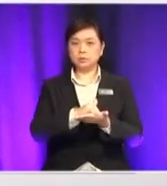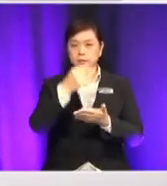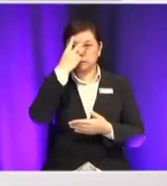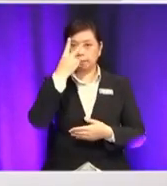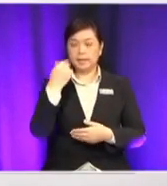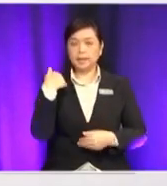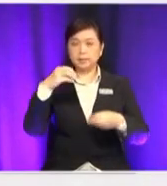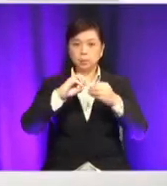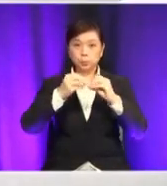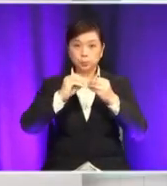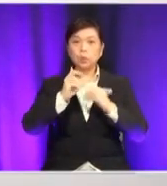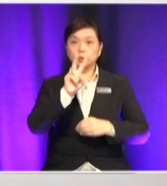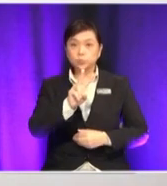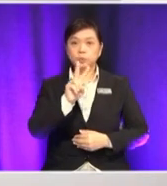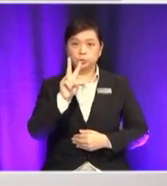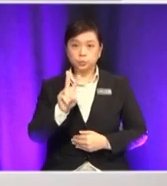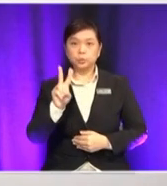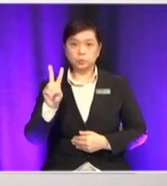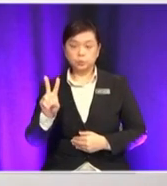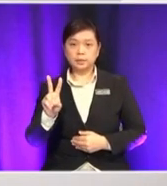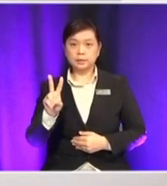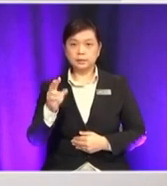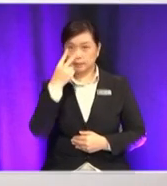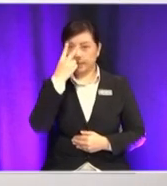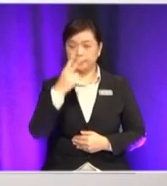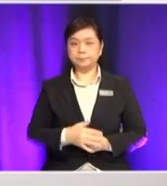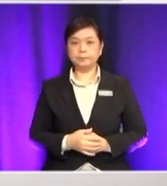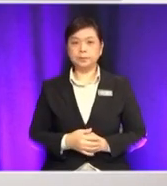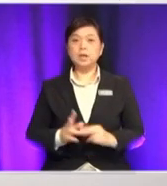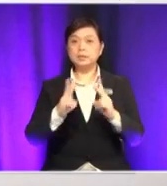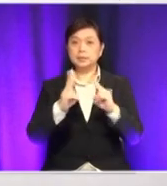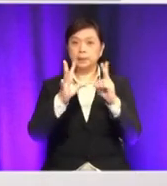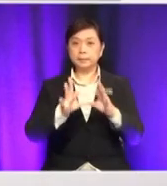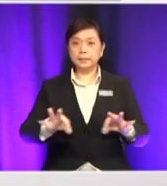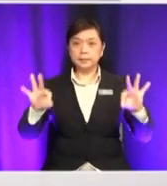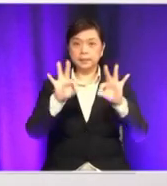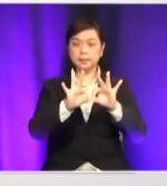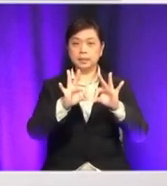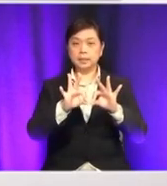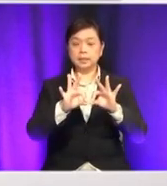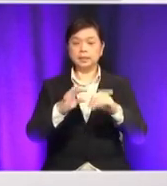dua dalam huruf nih ini sangat penting selalunya murid-murid